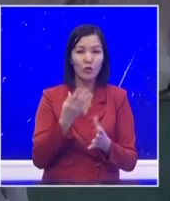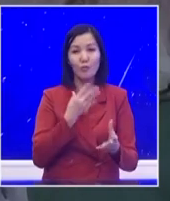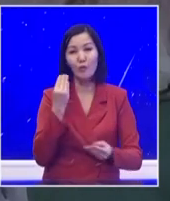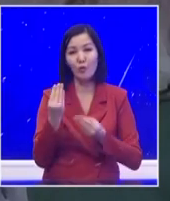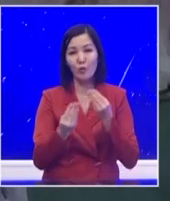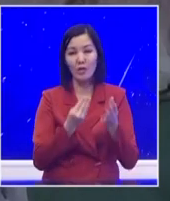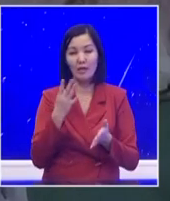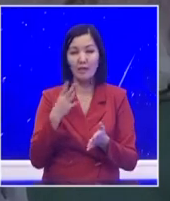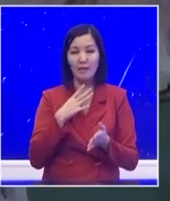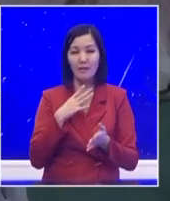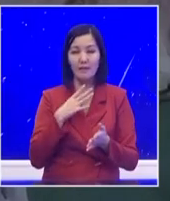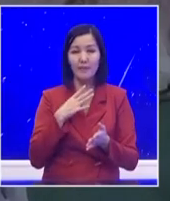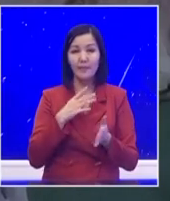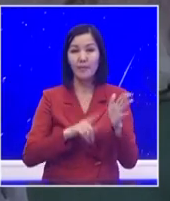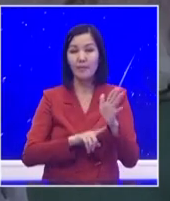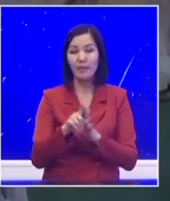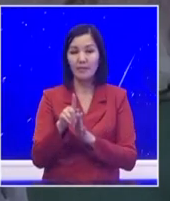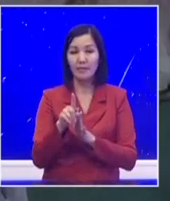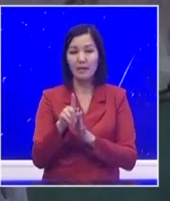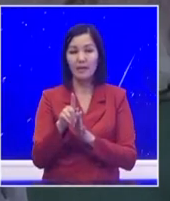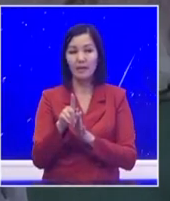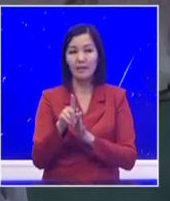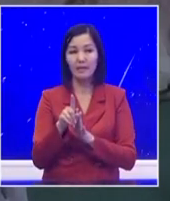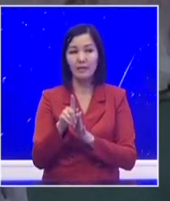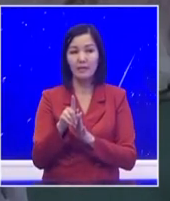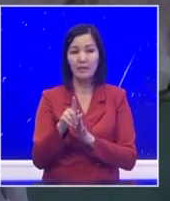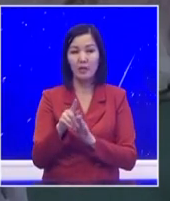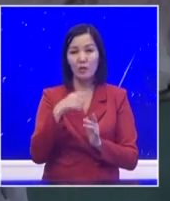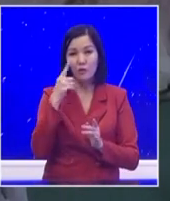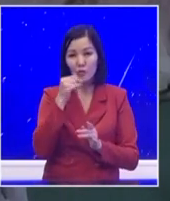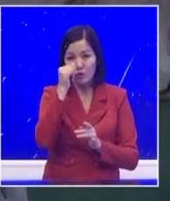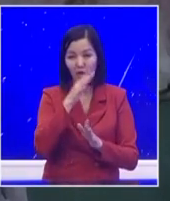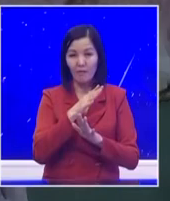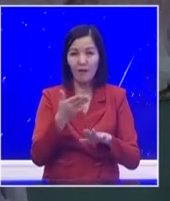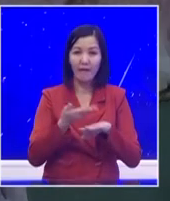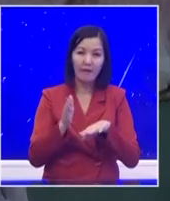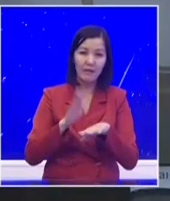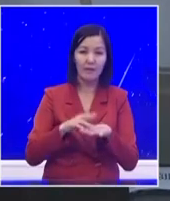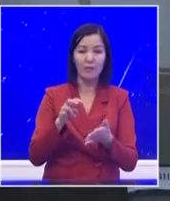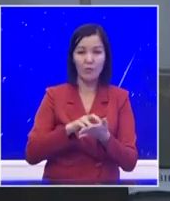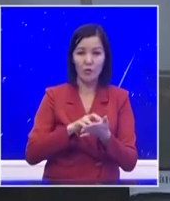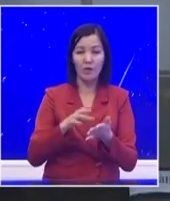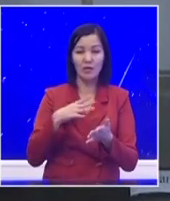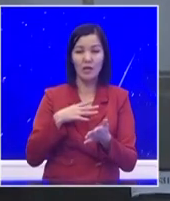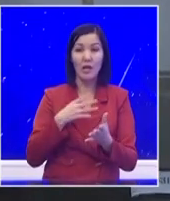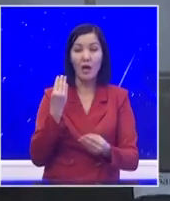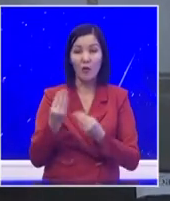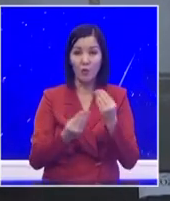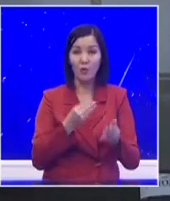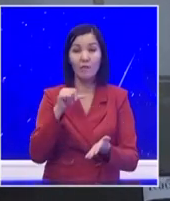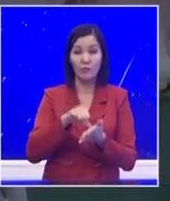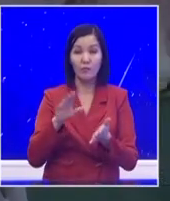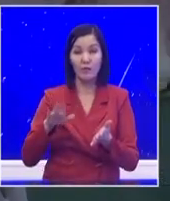ойнайды. Басында олар сөйлей алмай, қорқақтап келеді. Ойнағаннан кейін